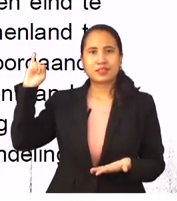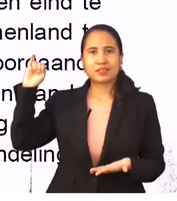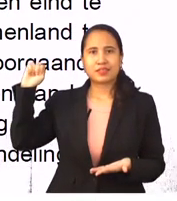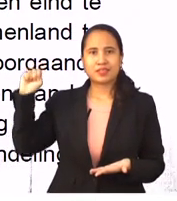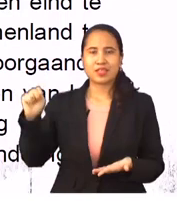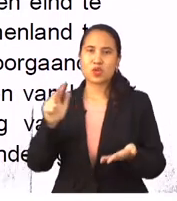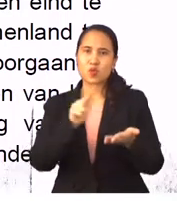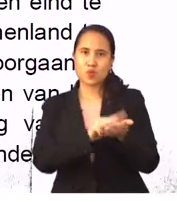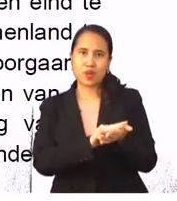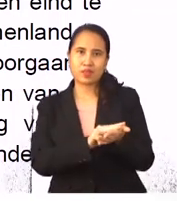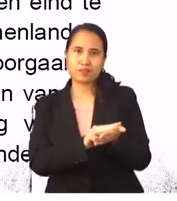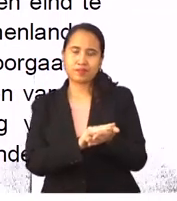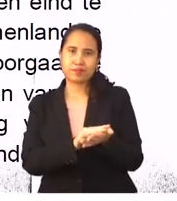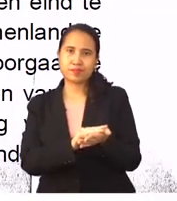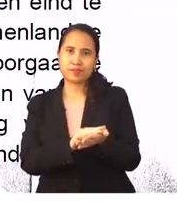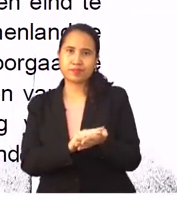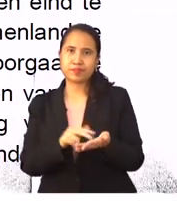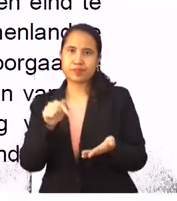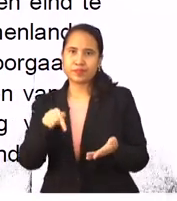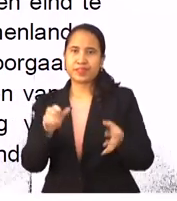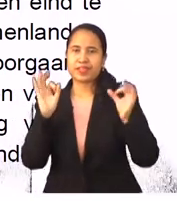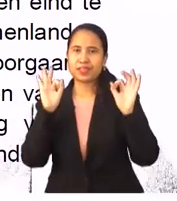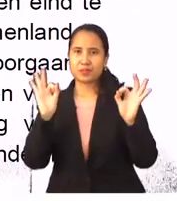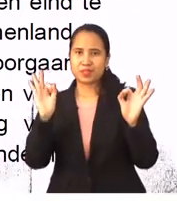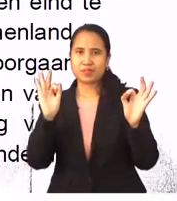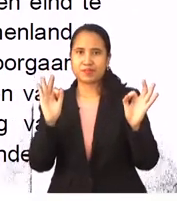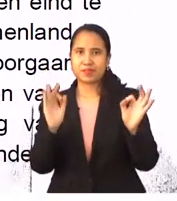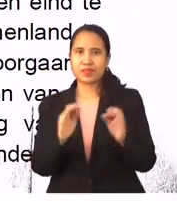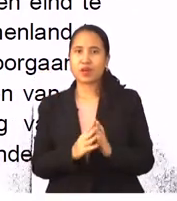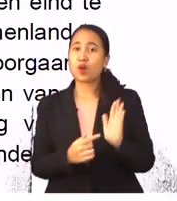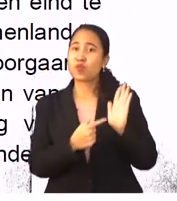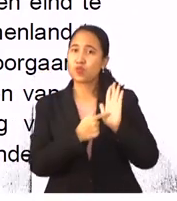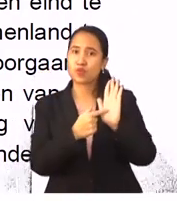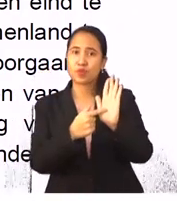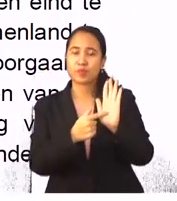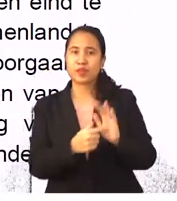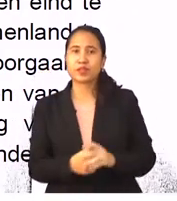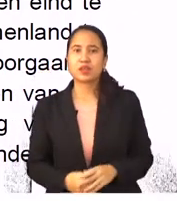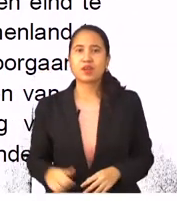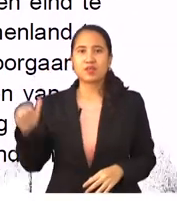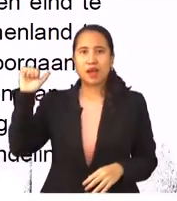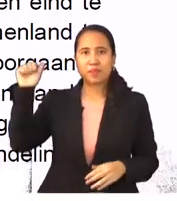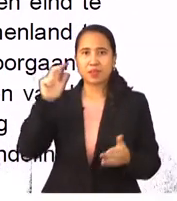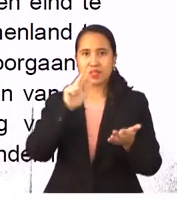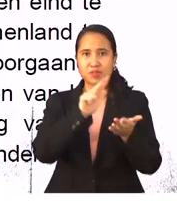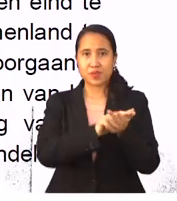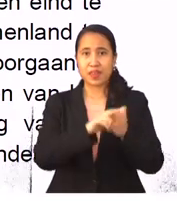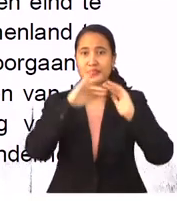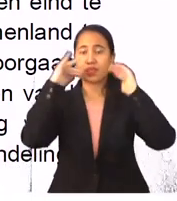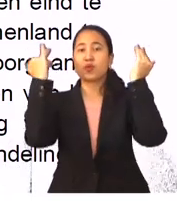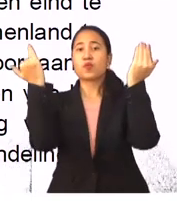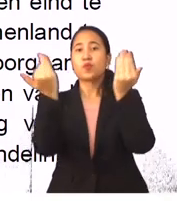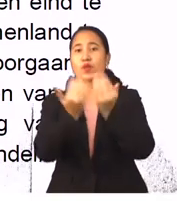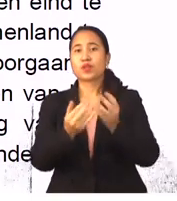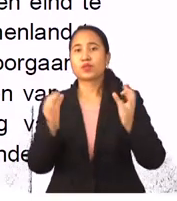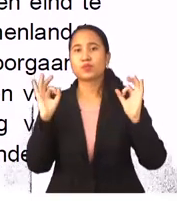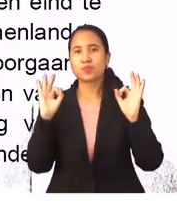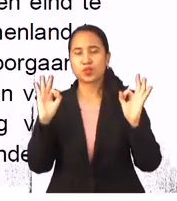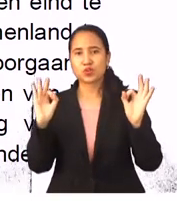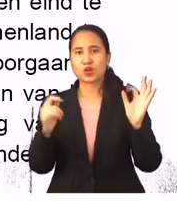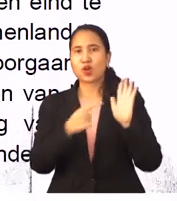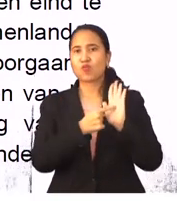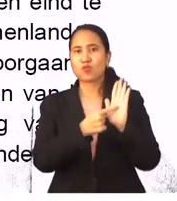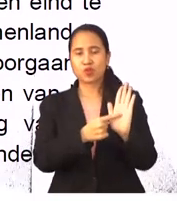wet verwezen naar verschillende specifieke voorbeelden van amnestieverlening in de wereld, in het bijzonder naar